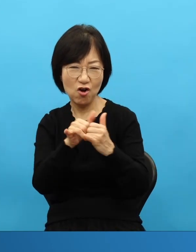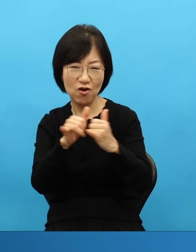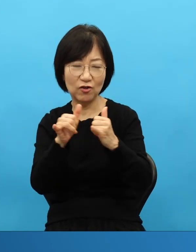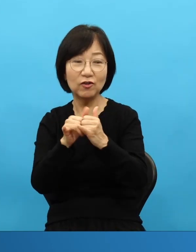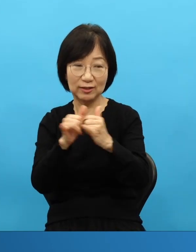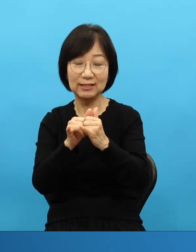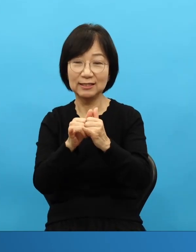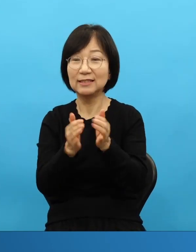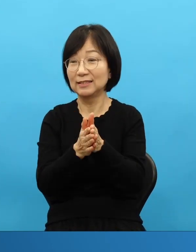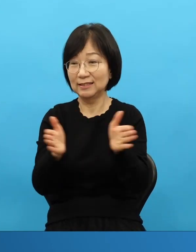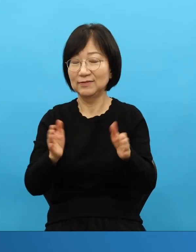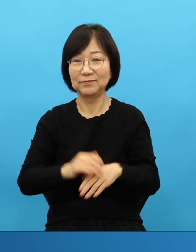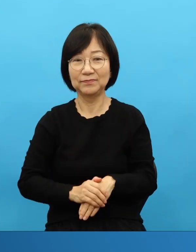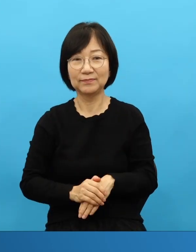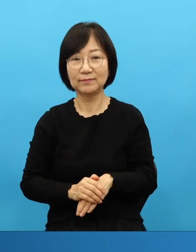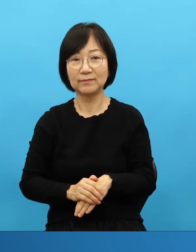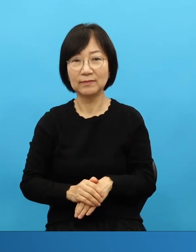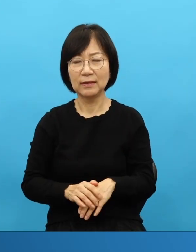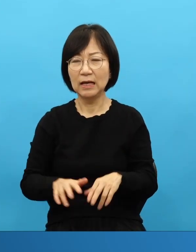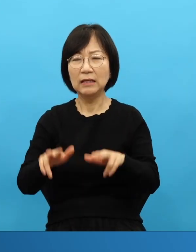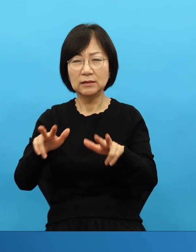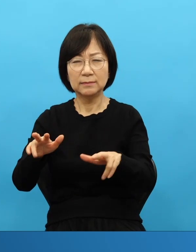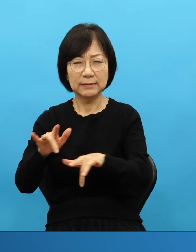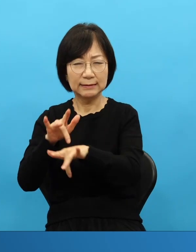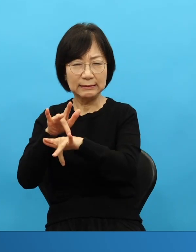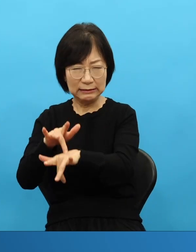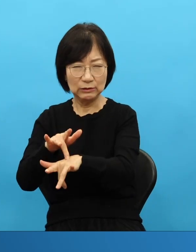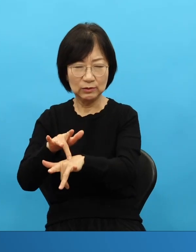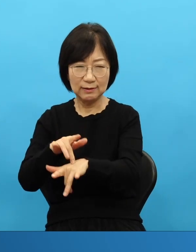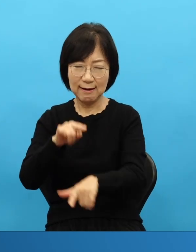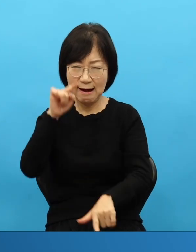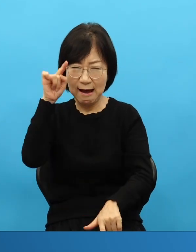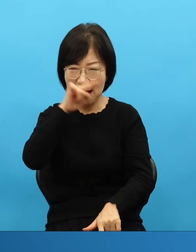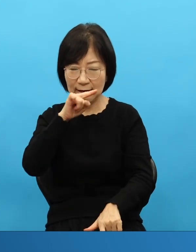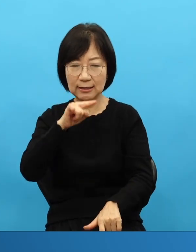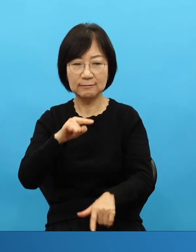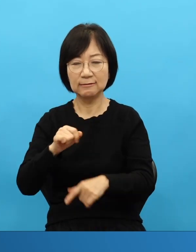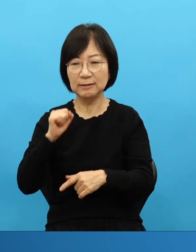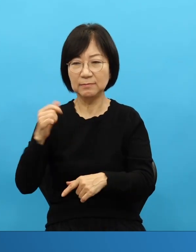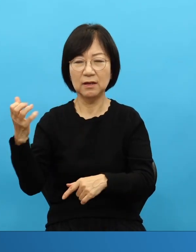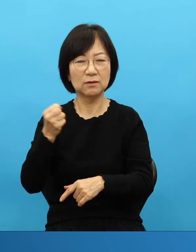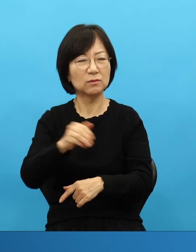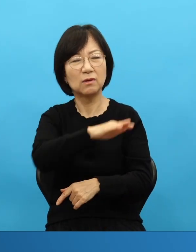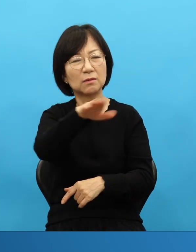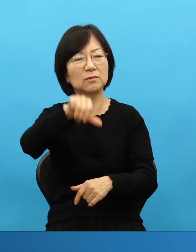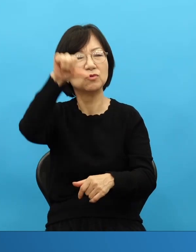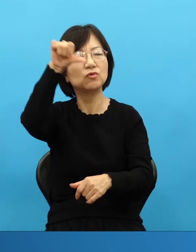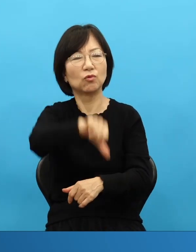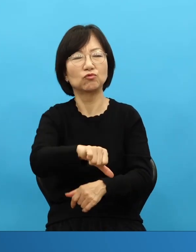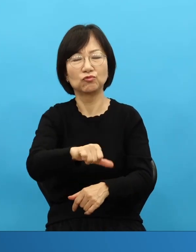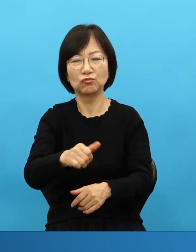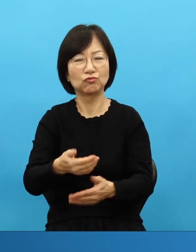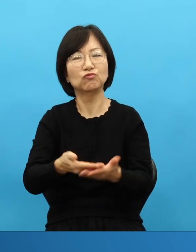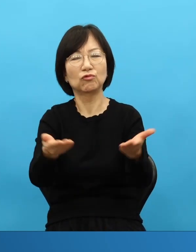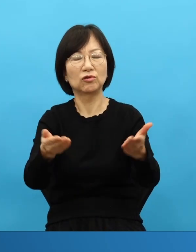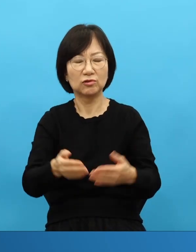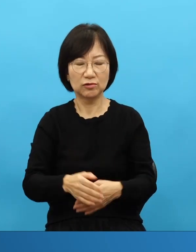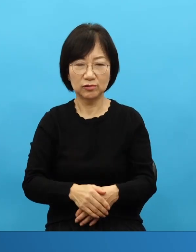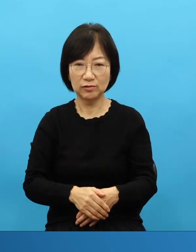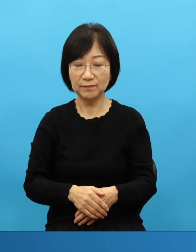악한 흑암의 그 세력으로 여러분을 저주한단 That 말이에요. even now Satan is trying to curse you with his evil spirits. 그때